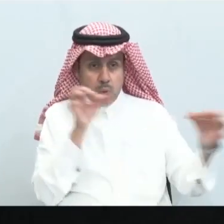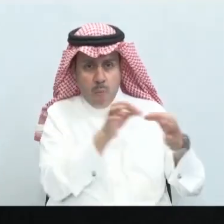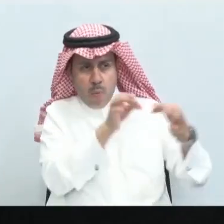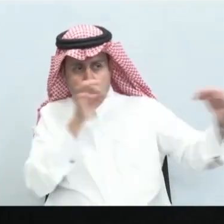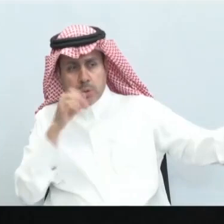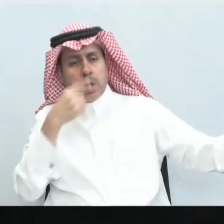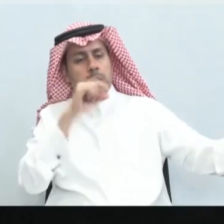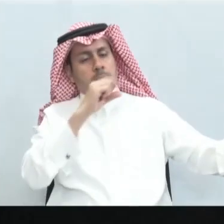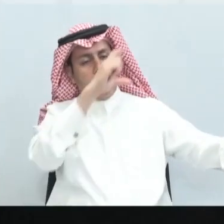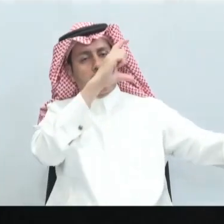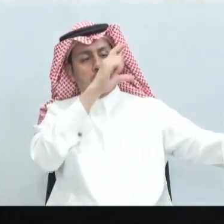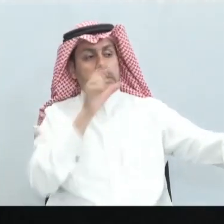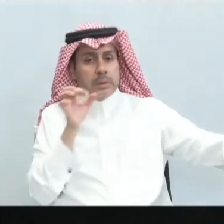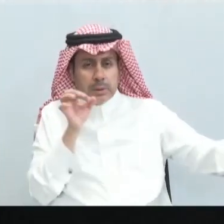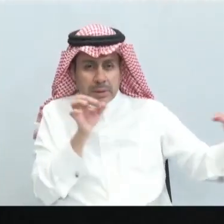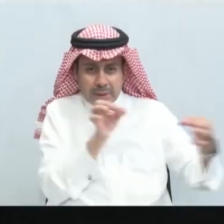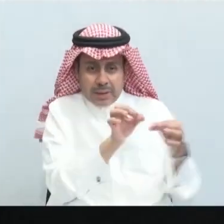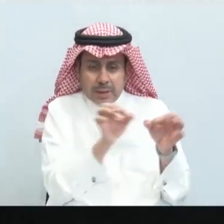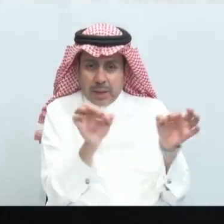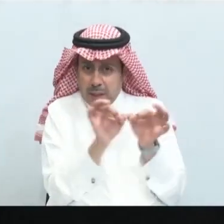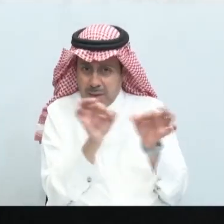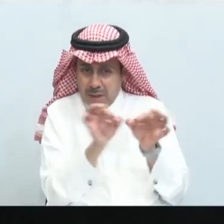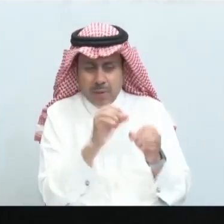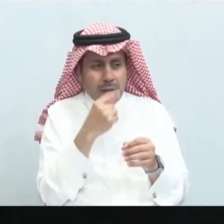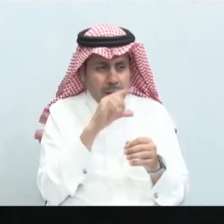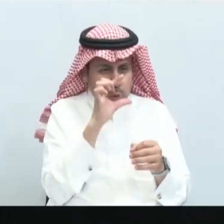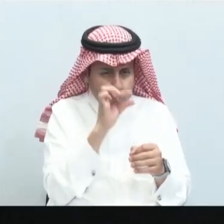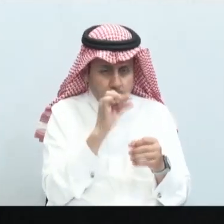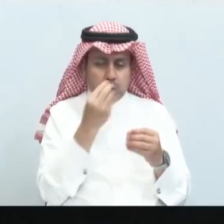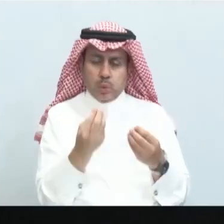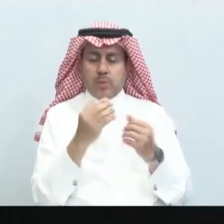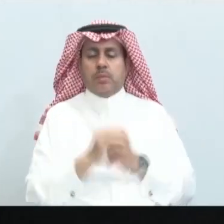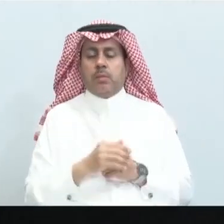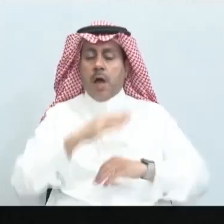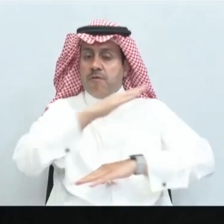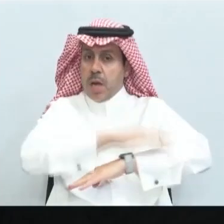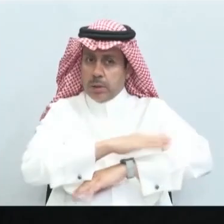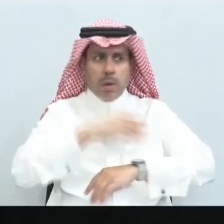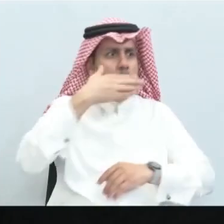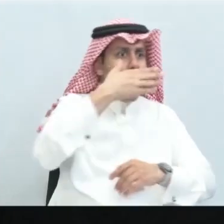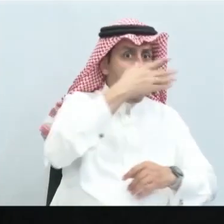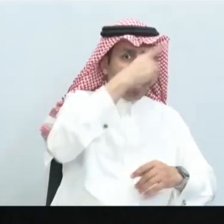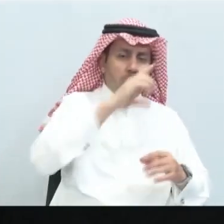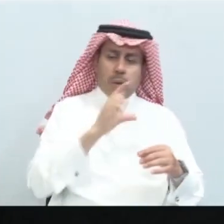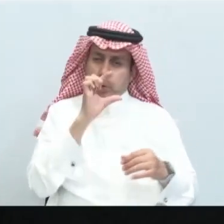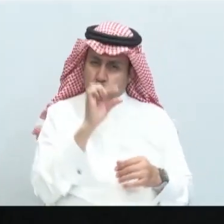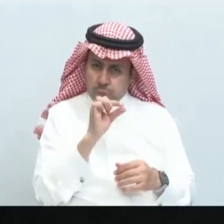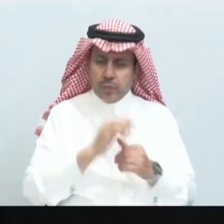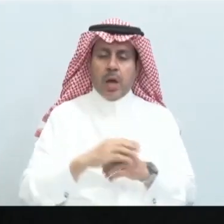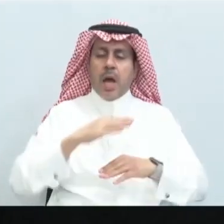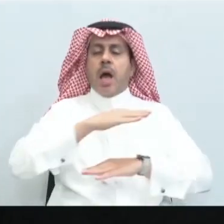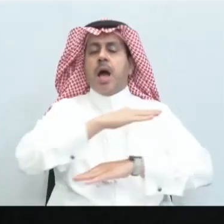لا اؤذيه ولا اذي الناس اتكلم بالصوت الذي اسمعه فقط دون اذيه لاحد